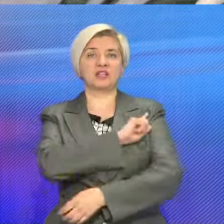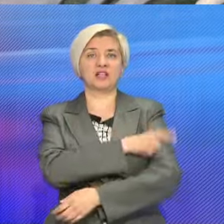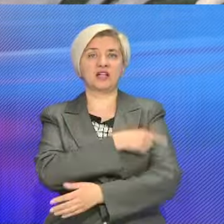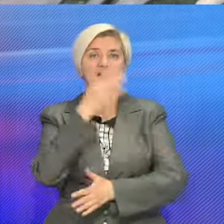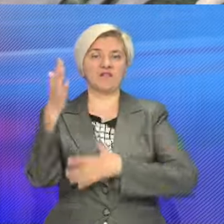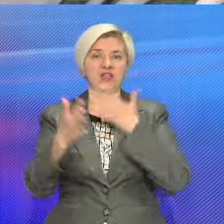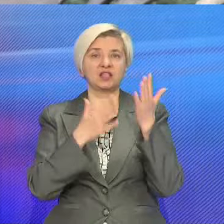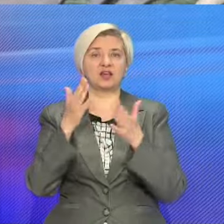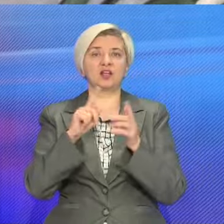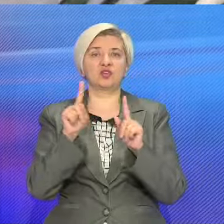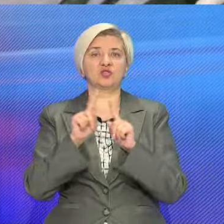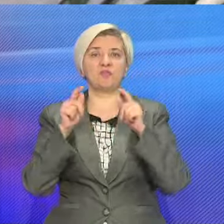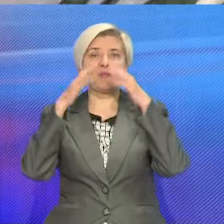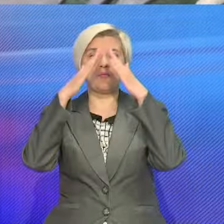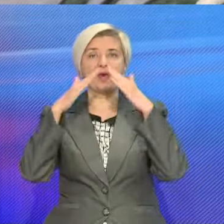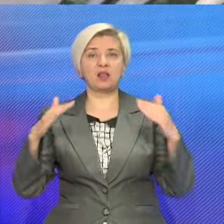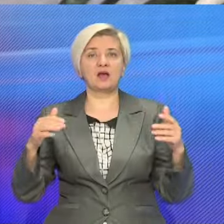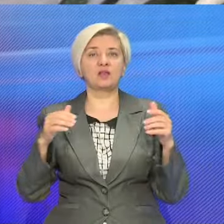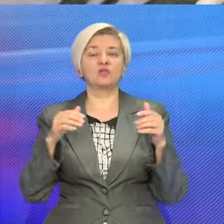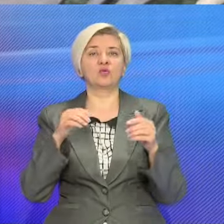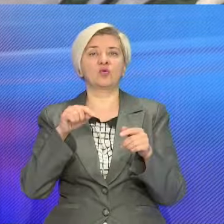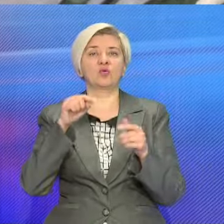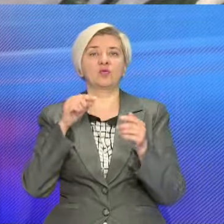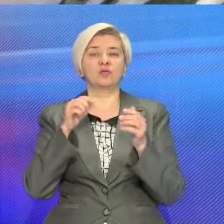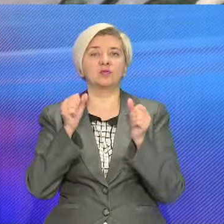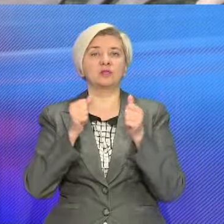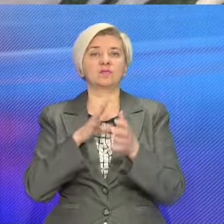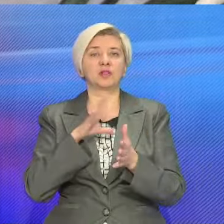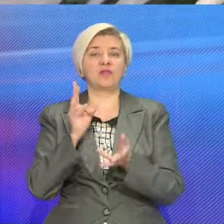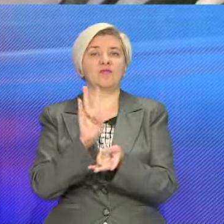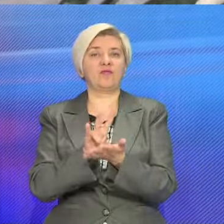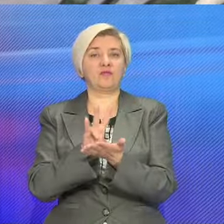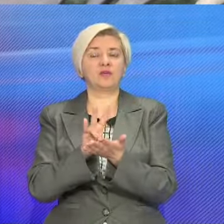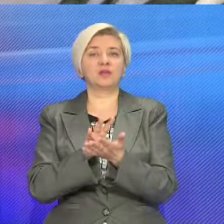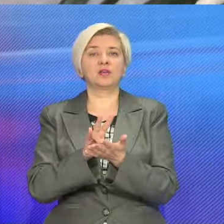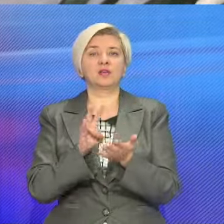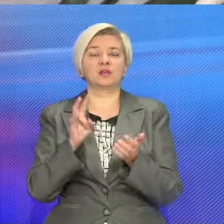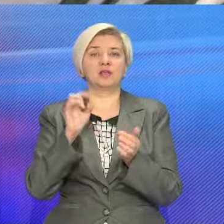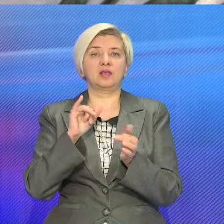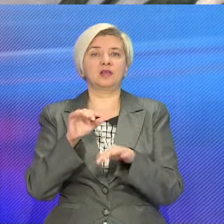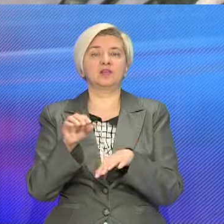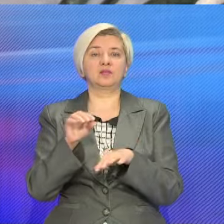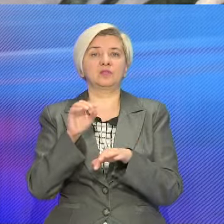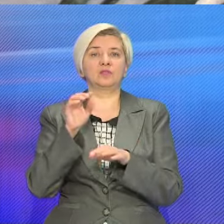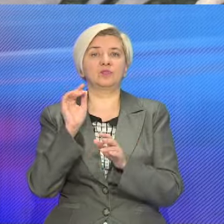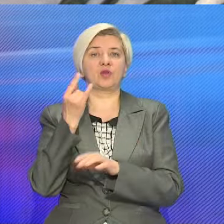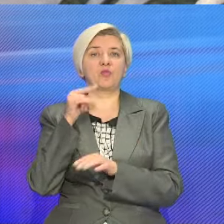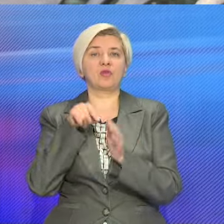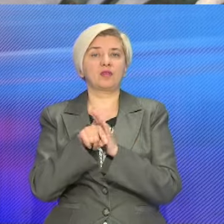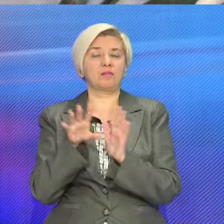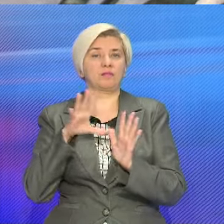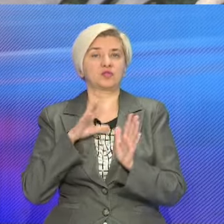которой находился ребенок, супружеская пара удерживала ее снаружи. В какой-то момент женщина отошла от палатки и попала под падающее